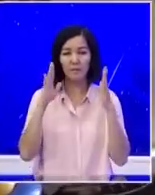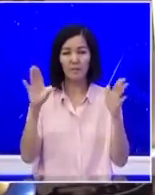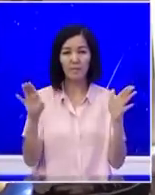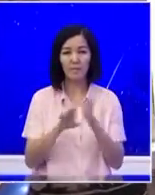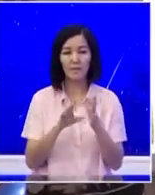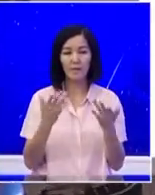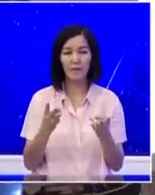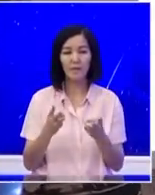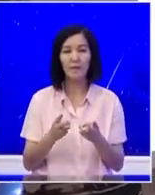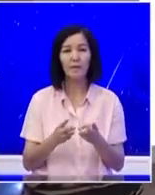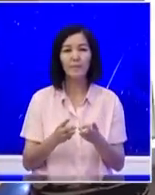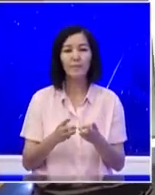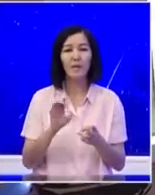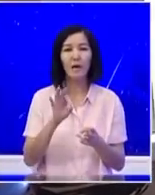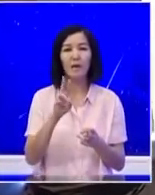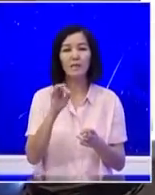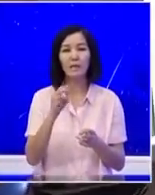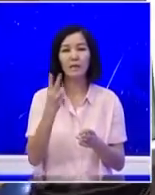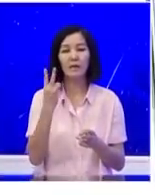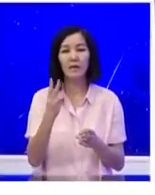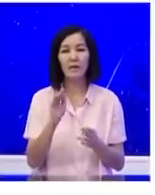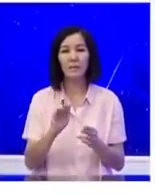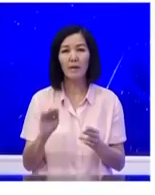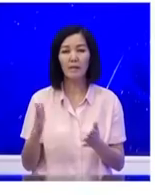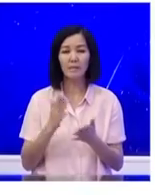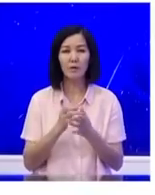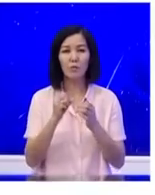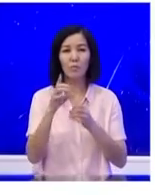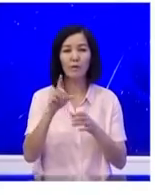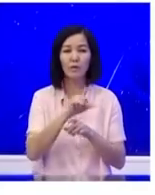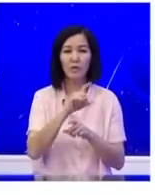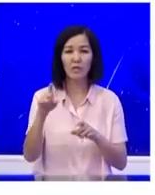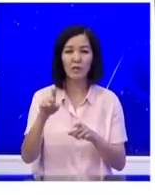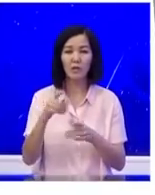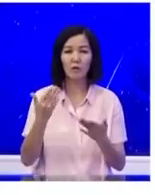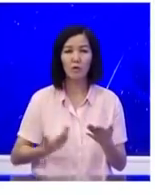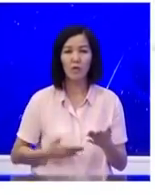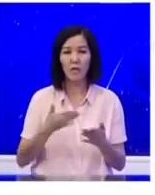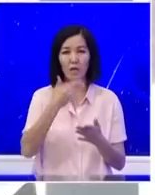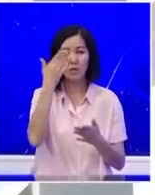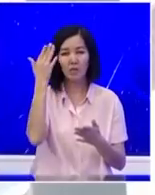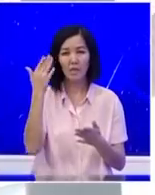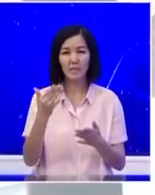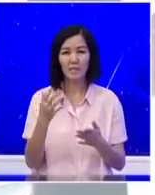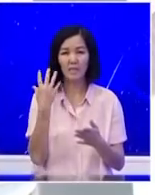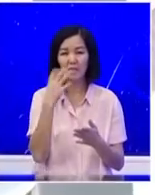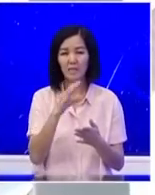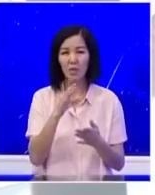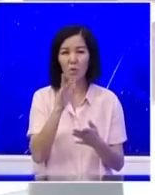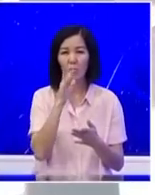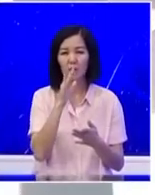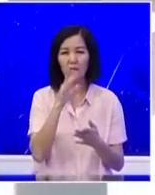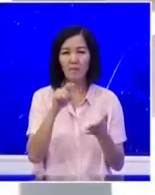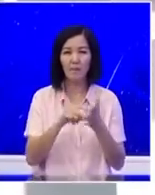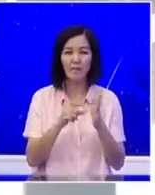Оксана Сергеева күйімен екі бала тәрбиелеп отыр, 11-ші қабатта тұрады. Жаздың жақындауымен қатар келетін қапырғыстық кезінде